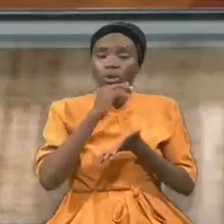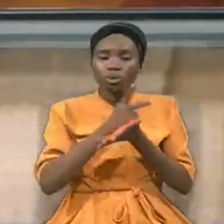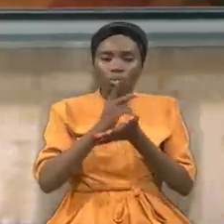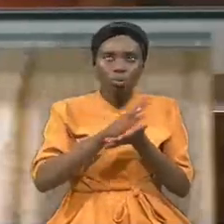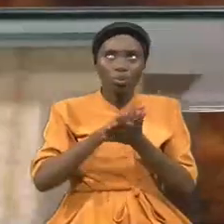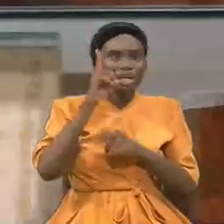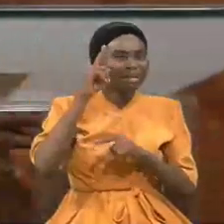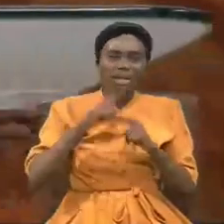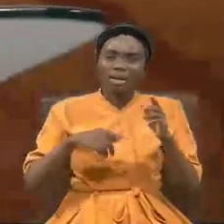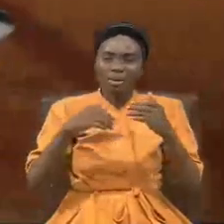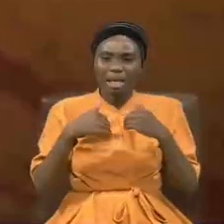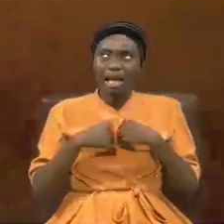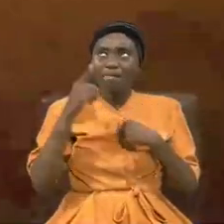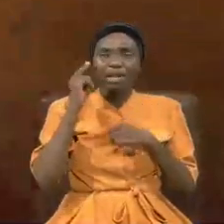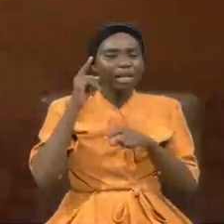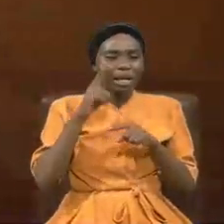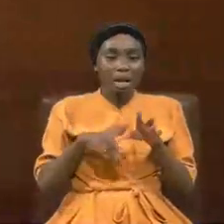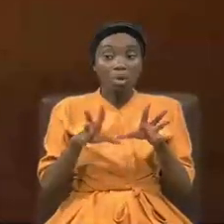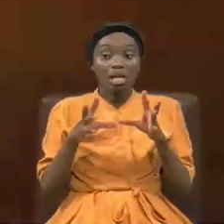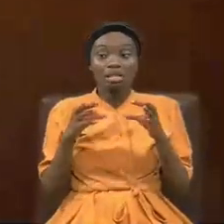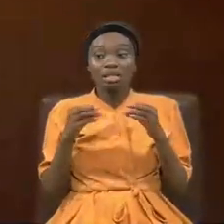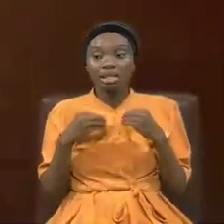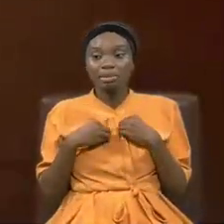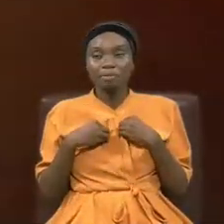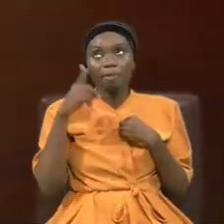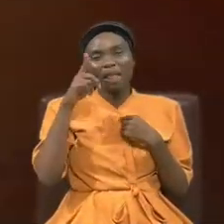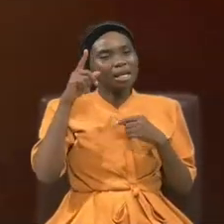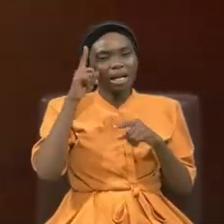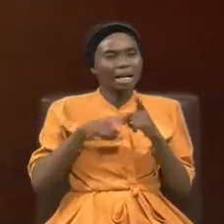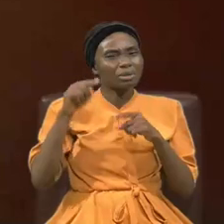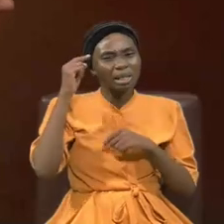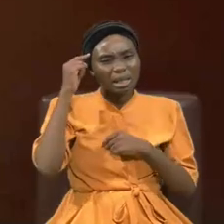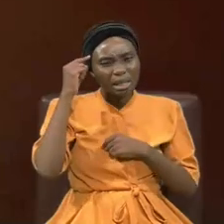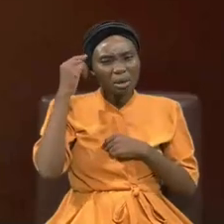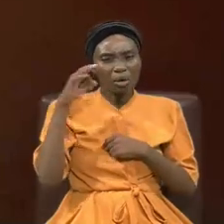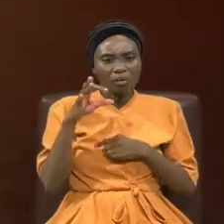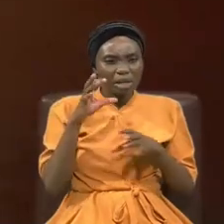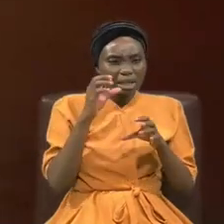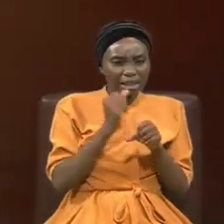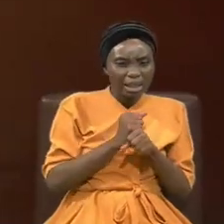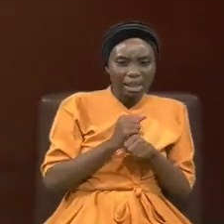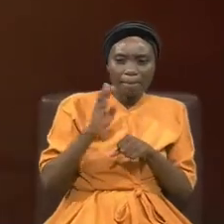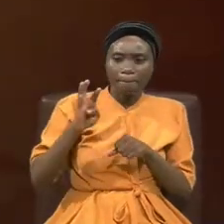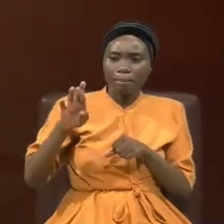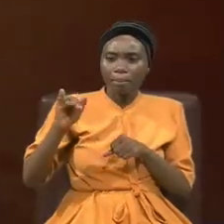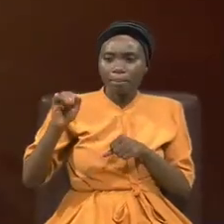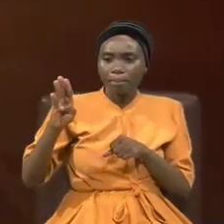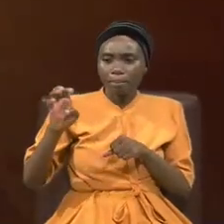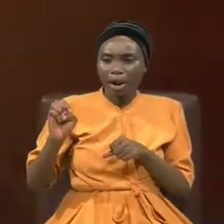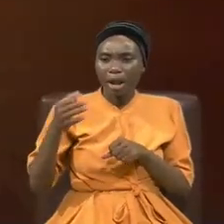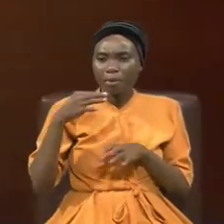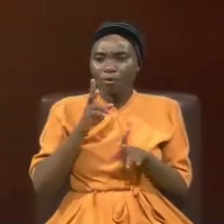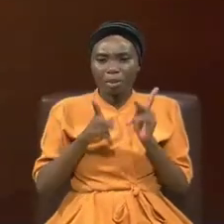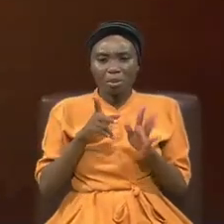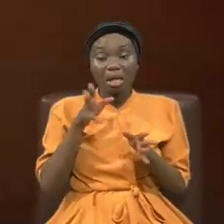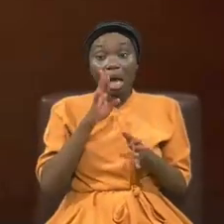peut pas avoir, il ne peut pas accepter, il ne peut pas penser à recevoir des pots de vin des gens.